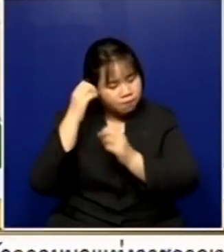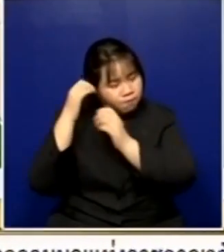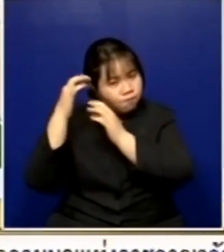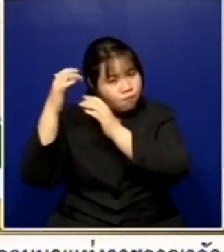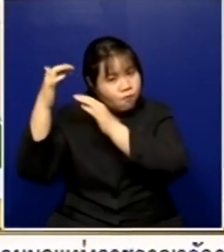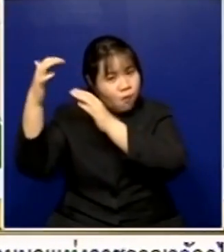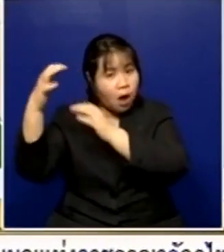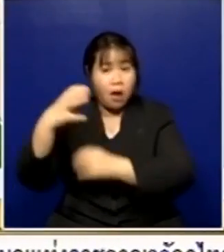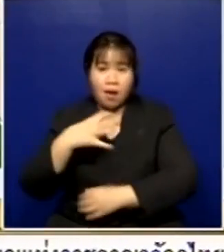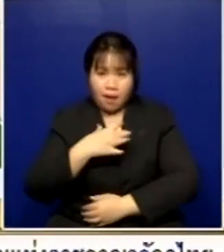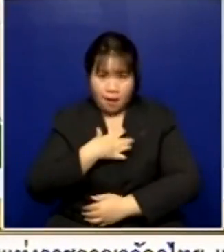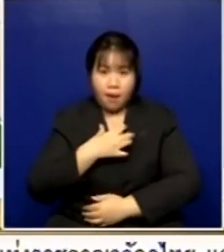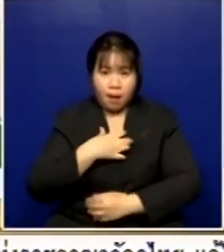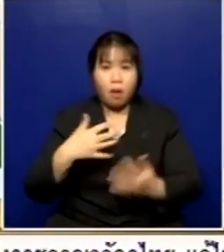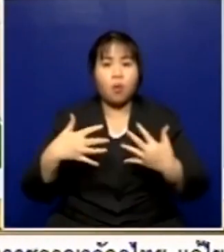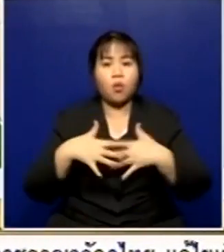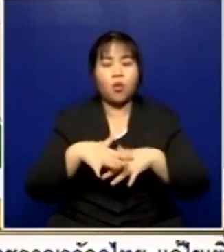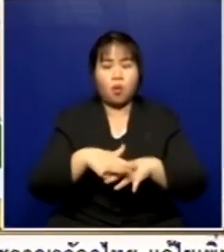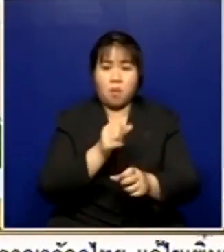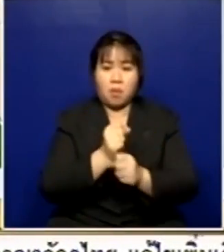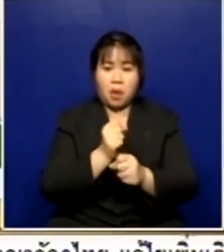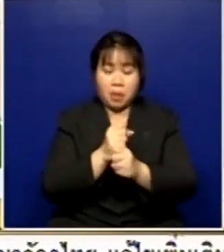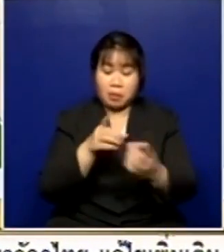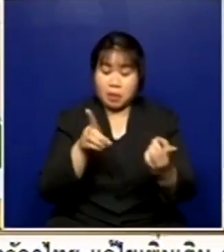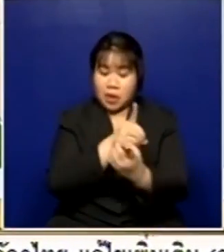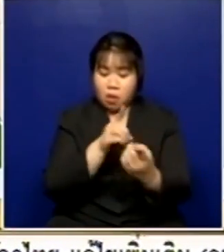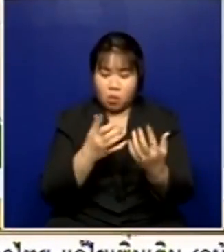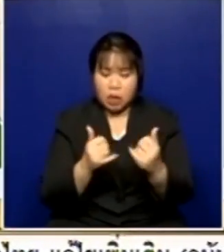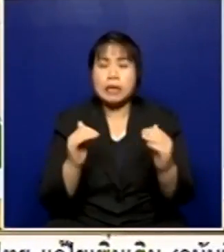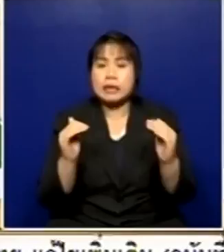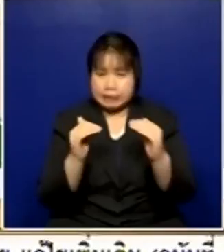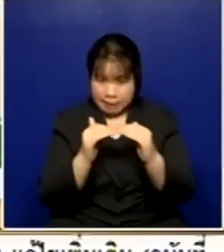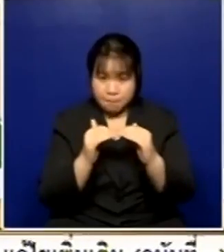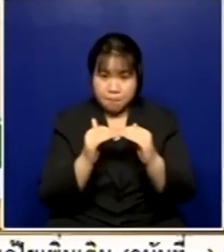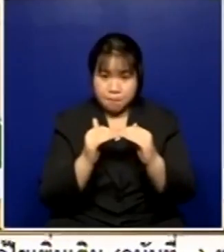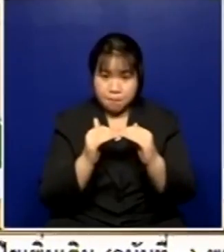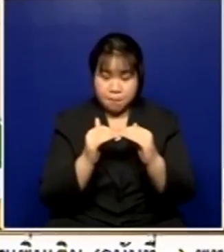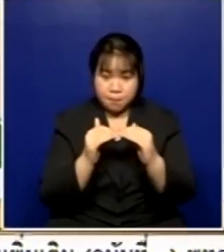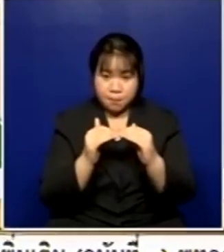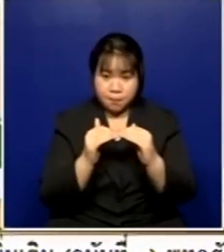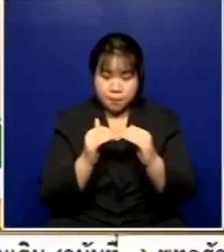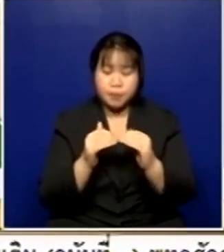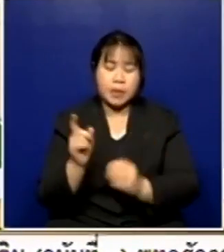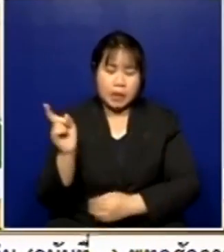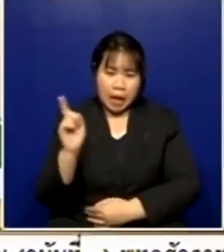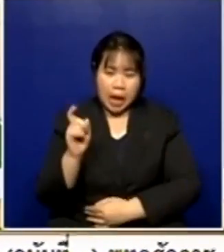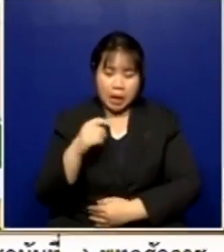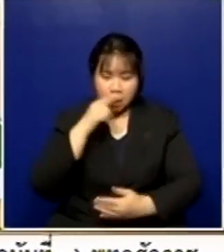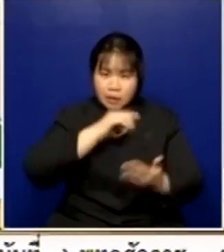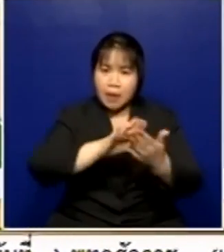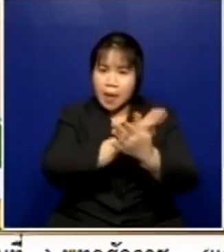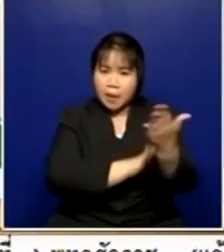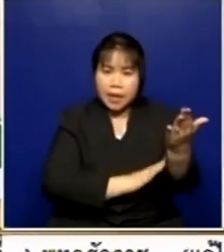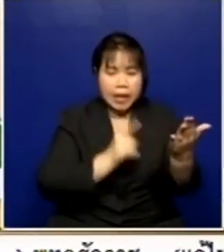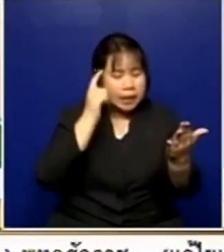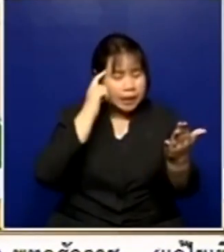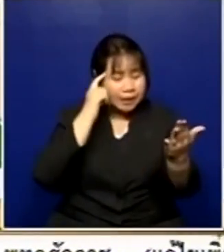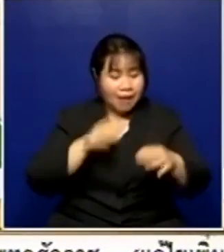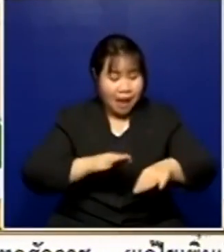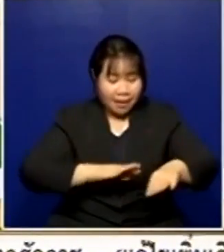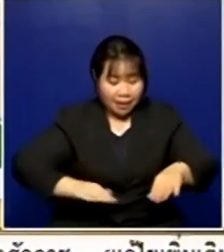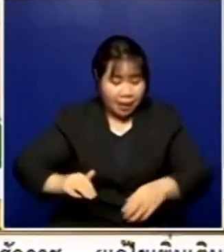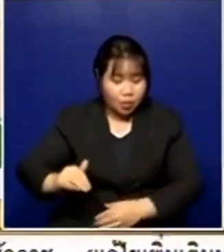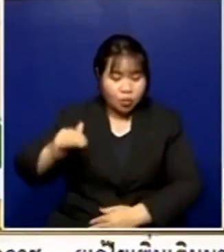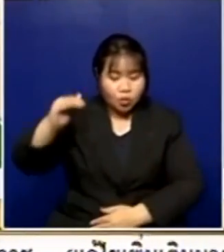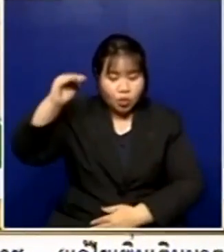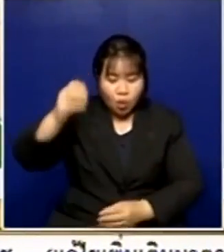หวังถึงการที่จะมีส่วนร่วมในการสร้างสังคมที่เป็นธรรมและเท่าเทียมเป็นประเทศที่มีอนาคตสำหรับคนรุ่นต่อ